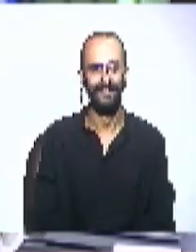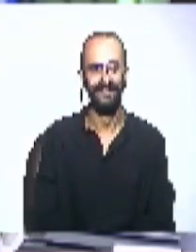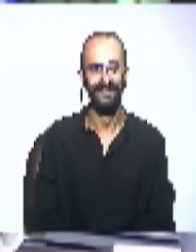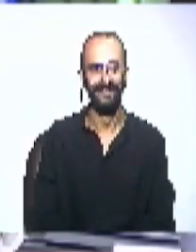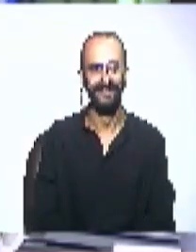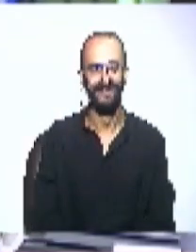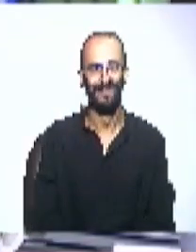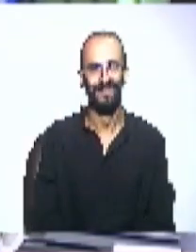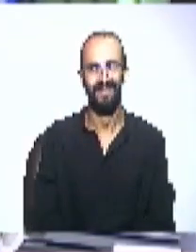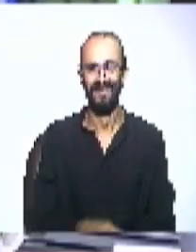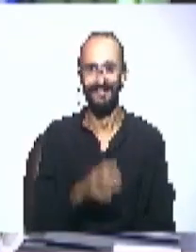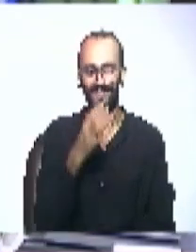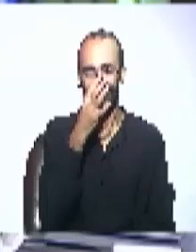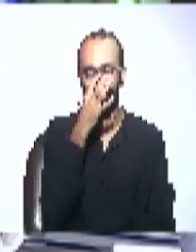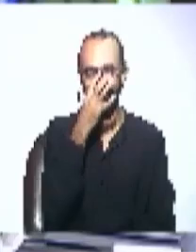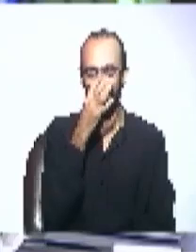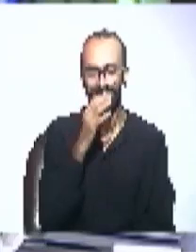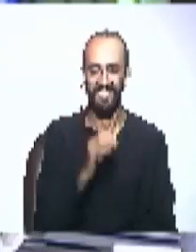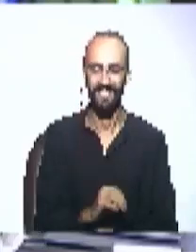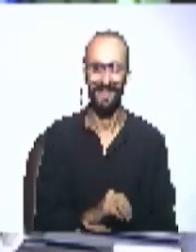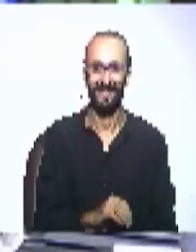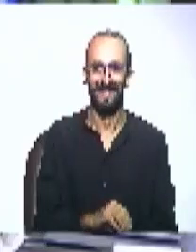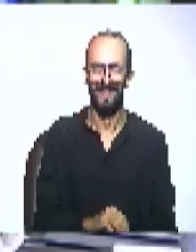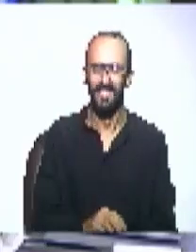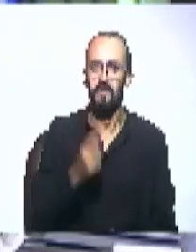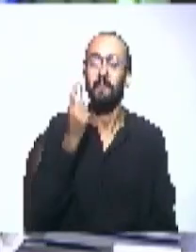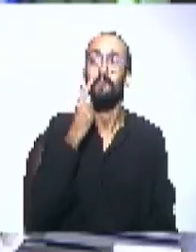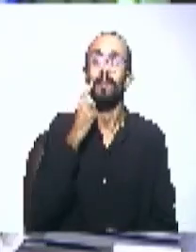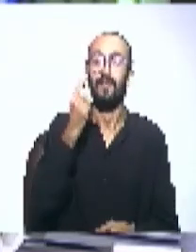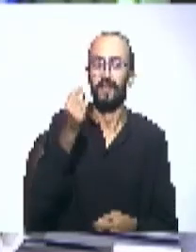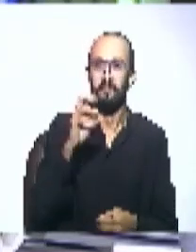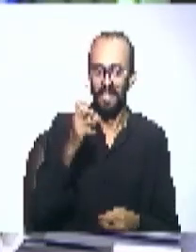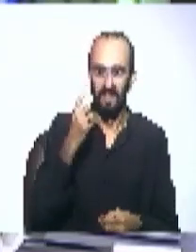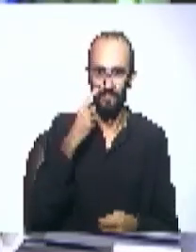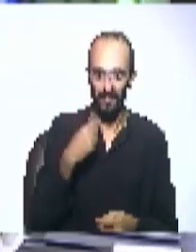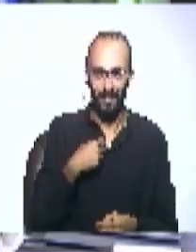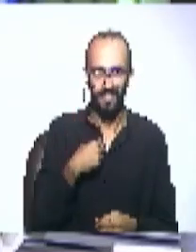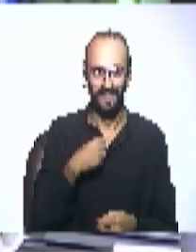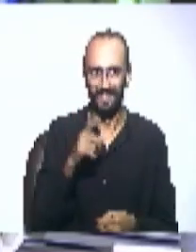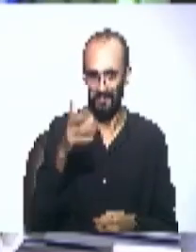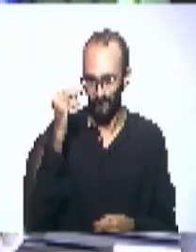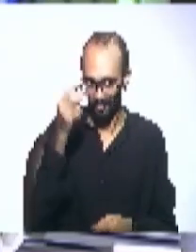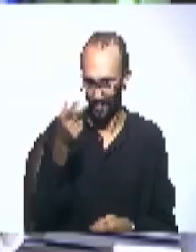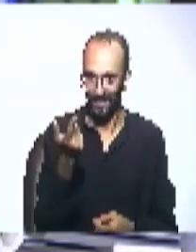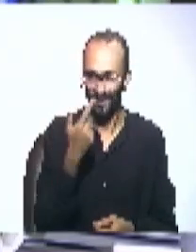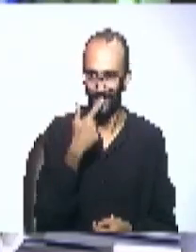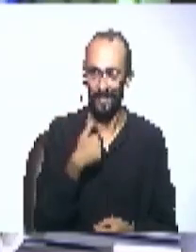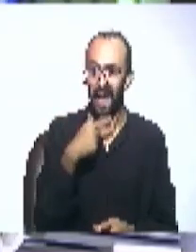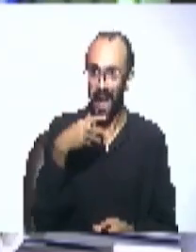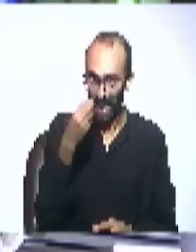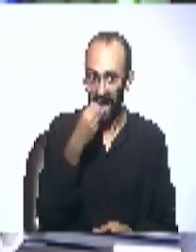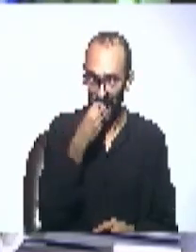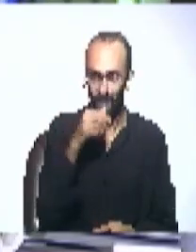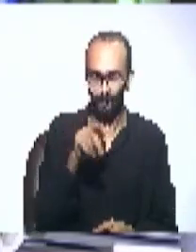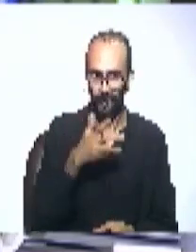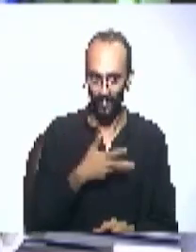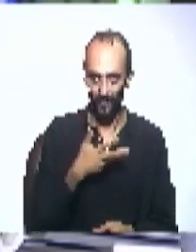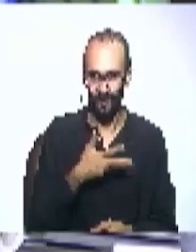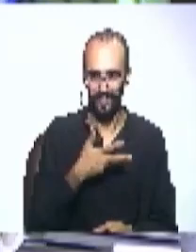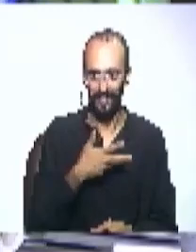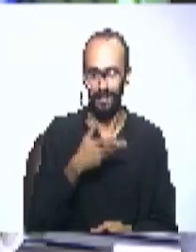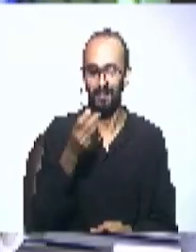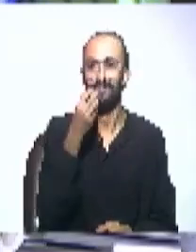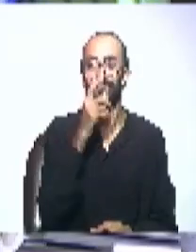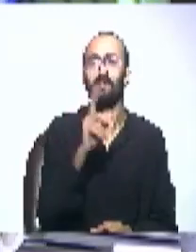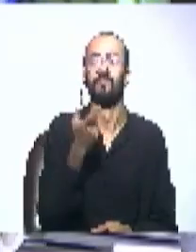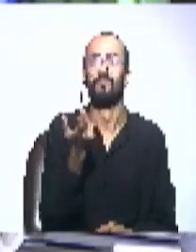وبعدين لا معلش استنى، يعني ايه يعني بصي ما يعني انت يعني انا بص بس ولا ايه؟ هتاكلي تدوقي انت ما بتدوقيش